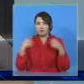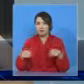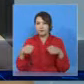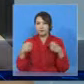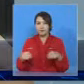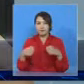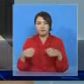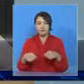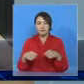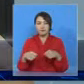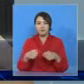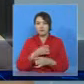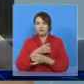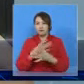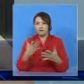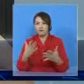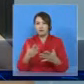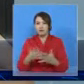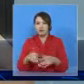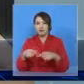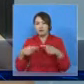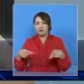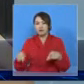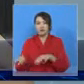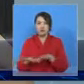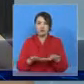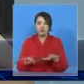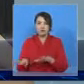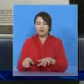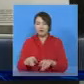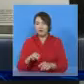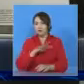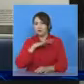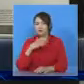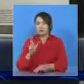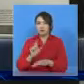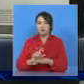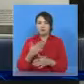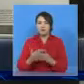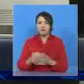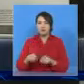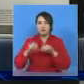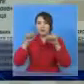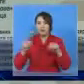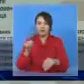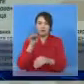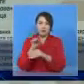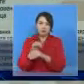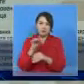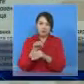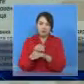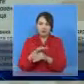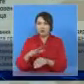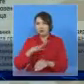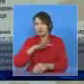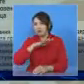мерекелік әртүрлі жиындар өте көп. Айтып өтейік, ашық қосымшасының құрығына түсіп